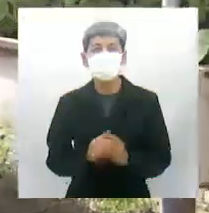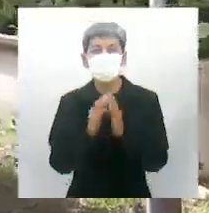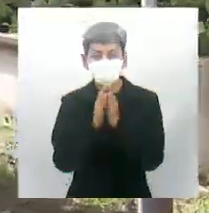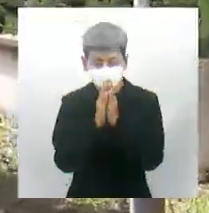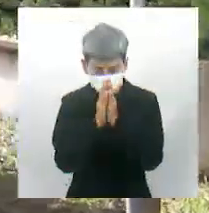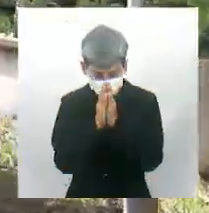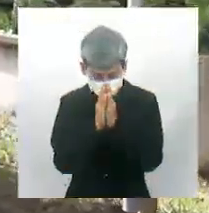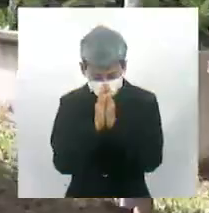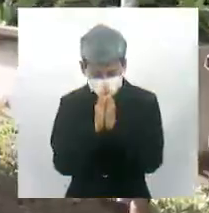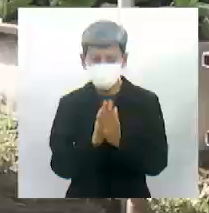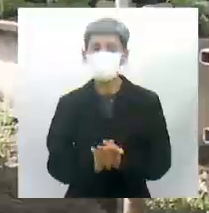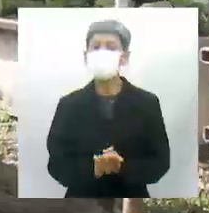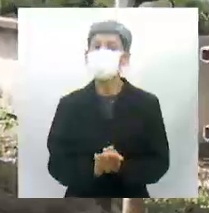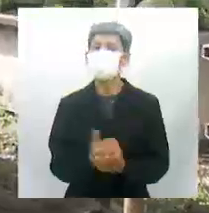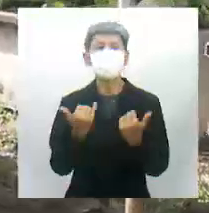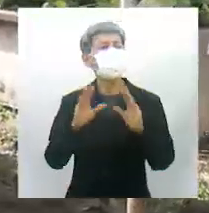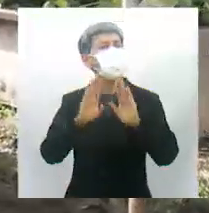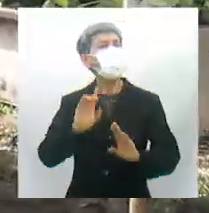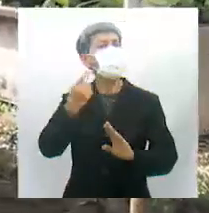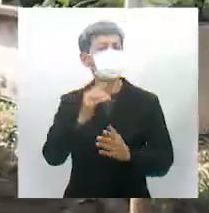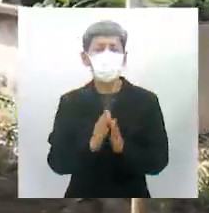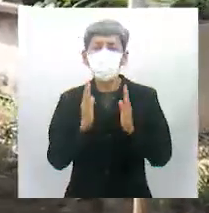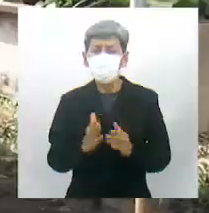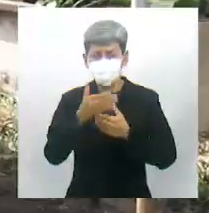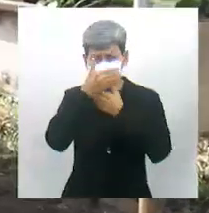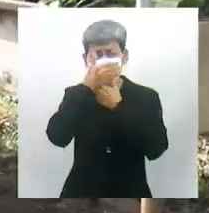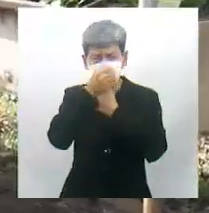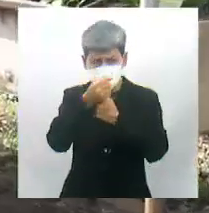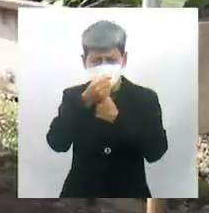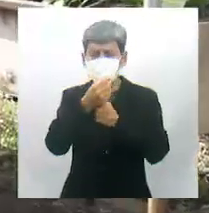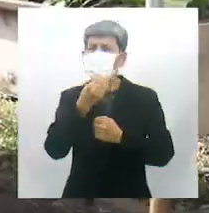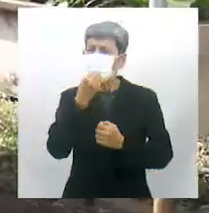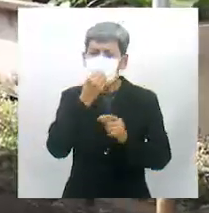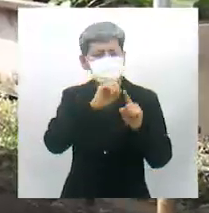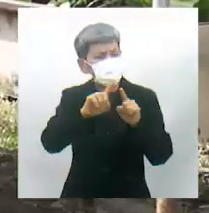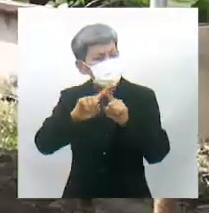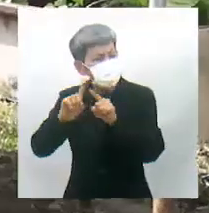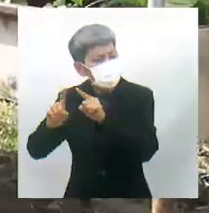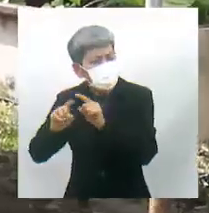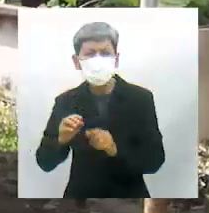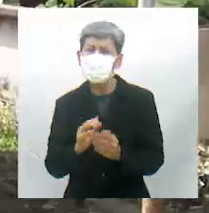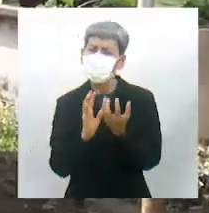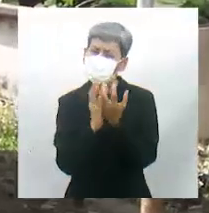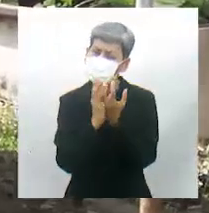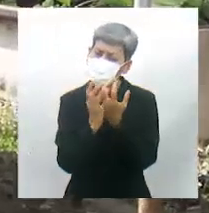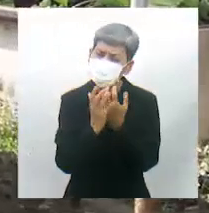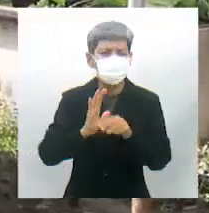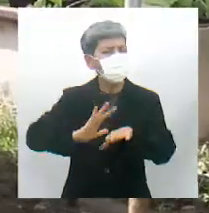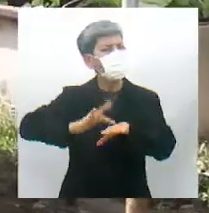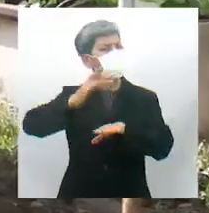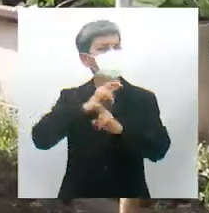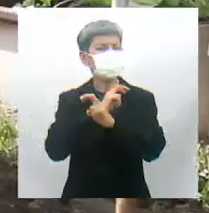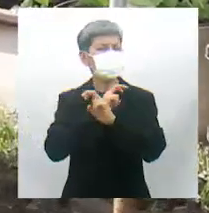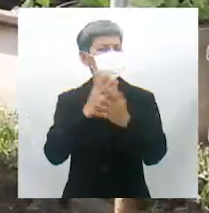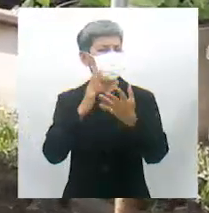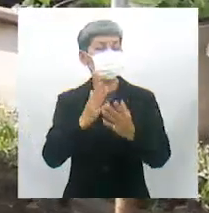สวัสดีครับคุณผู้ชมครับก็ในยุคสมัยใหม่เนี่ยที่คนเนี่ยให้ความสนใจในเรื่องของอาหารการกินในเรื่องของผักออร์แกนิกผักปลอดสารพิ